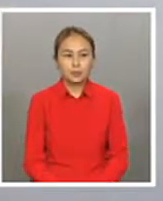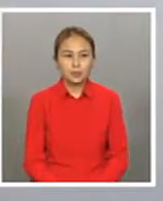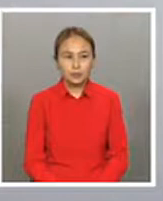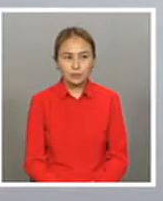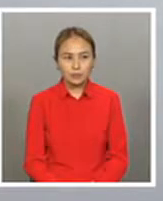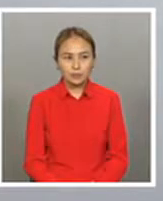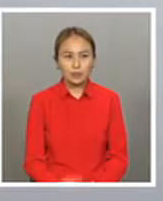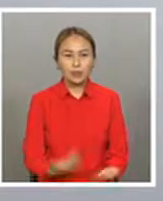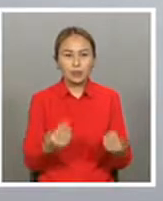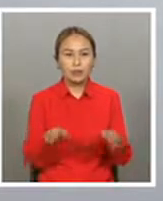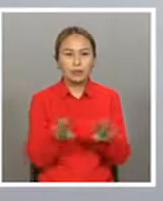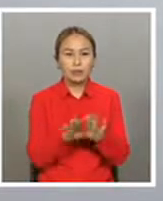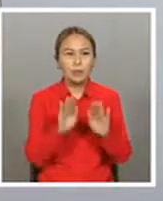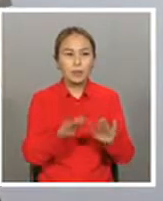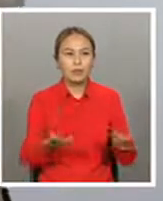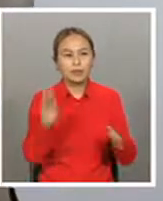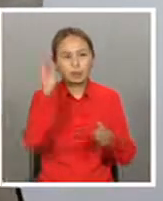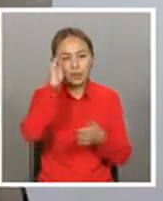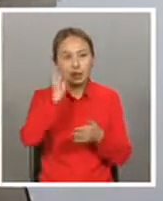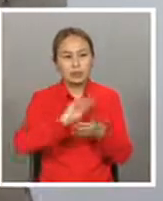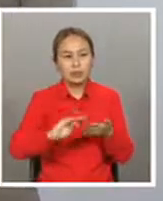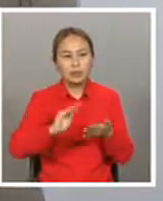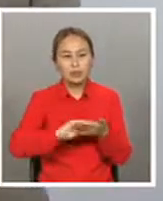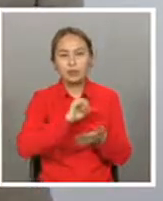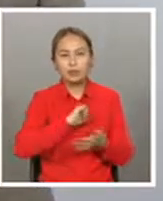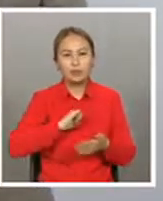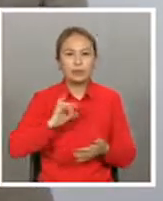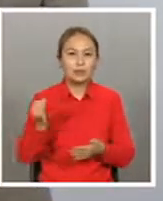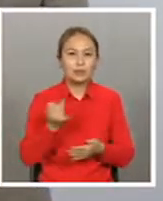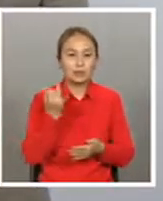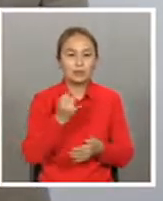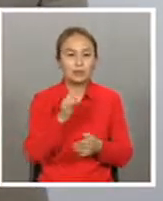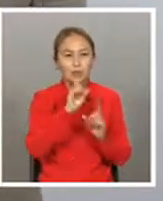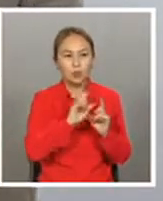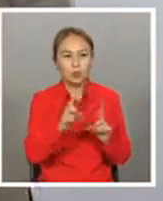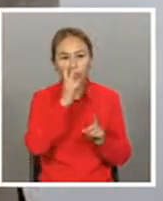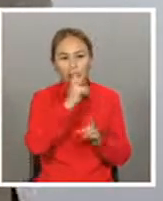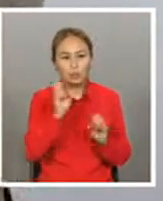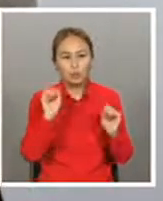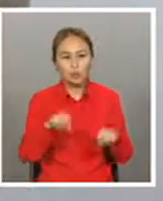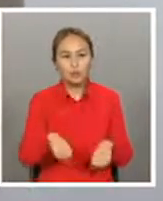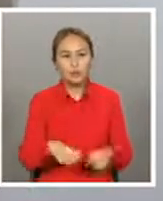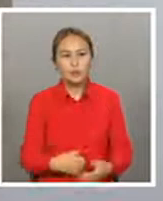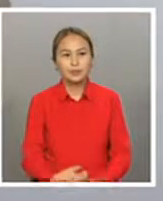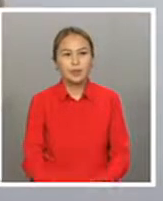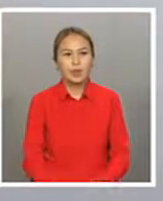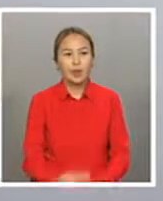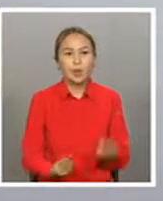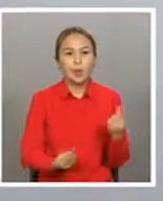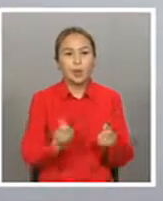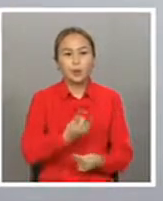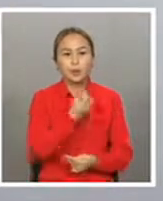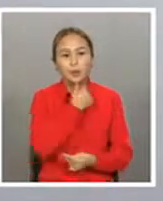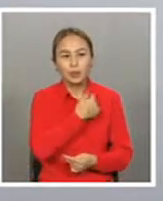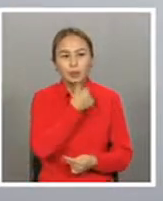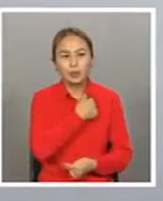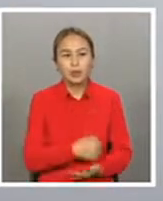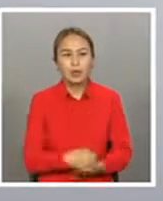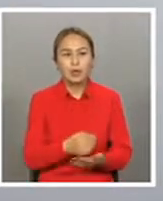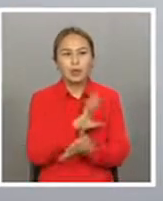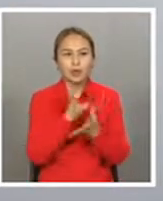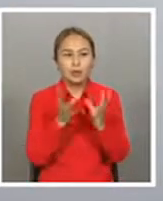таптық. Ал енді балалар, сабағымыздың ең қызықты бөлігіне жеттік деп айтсақ болады. Ойын ойнайық. Яғни